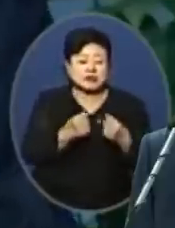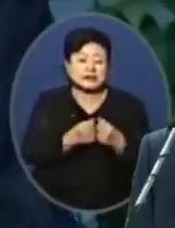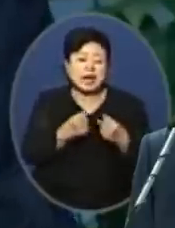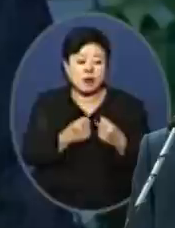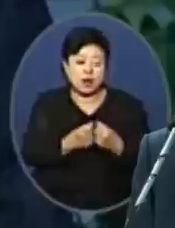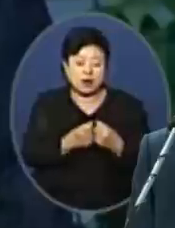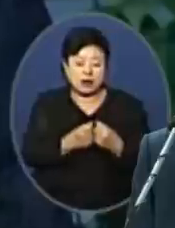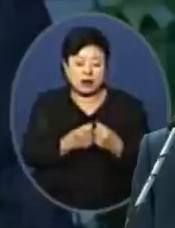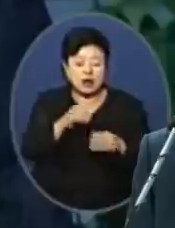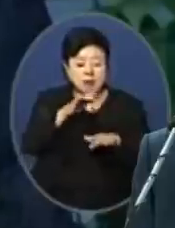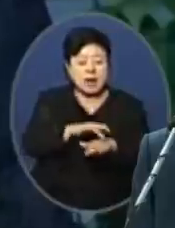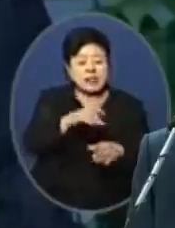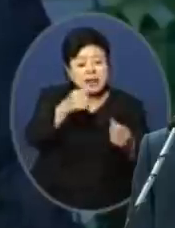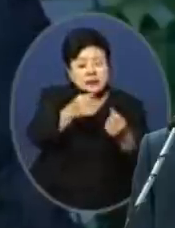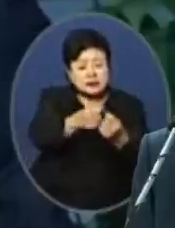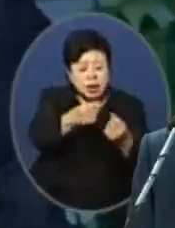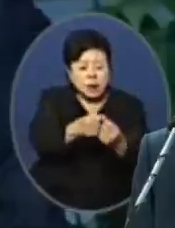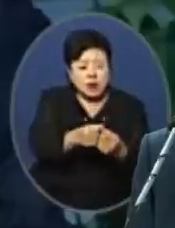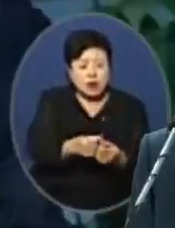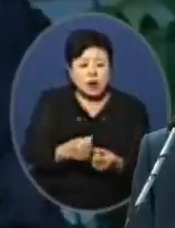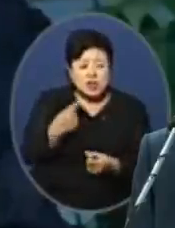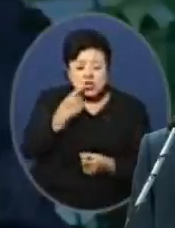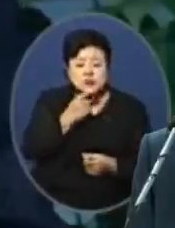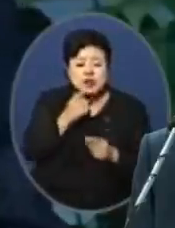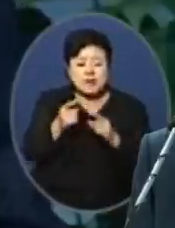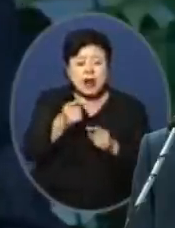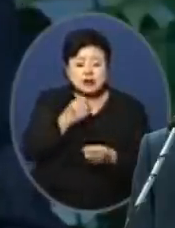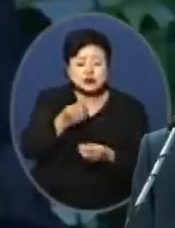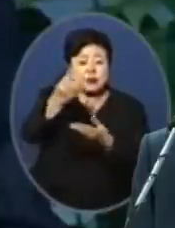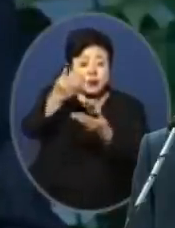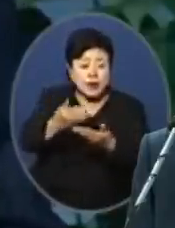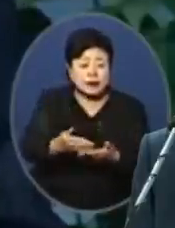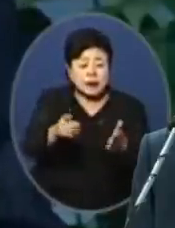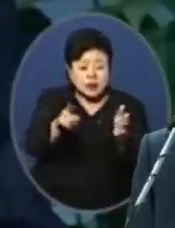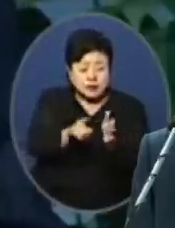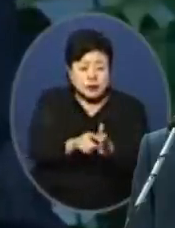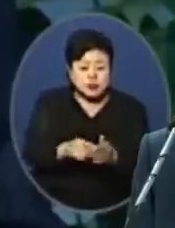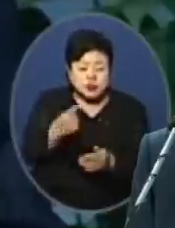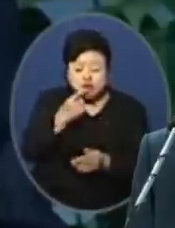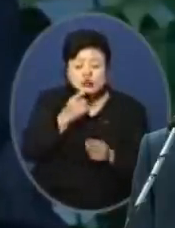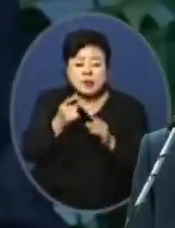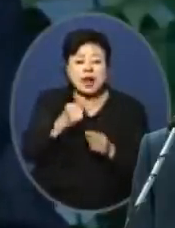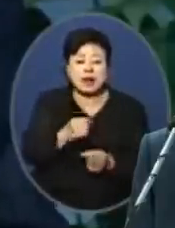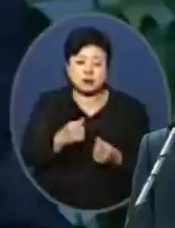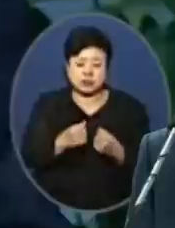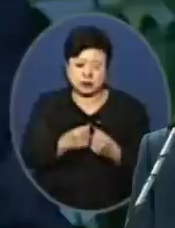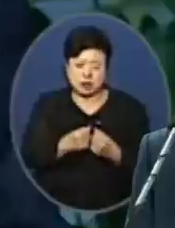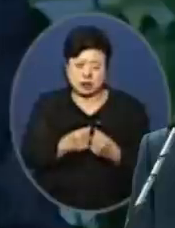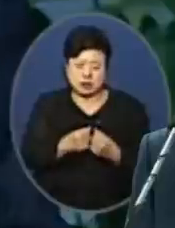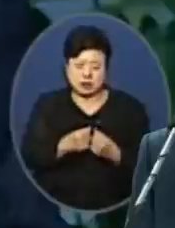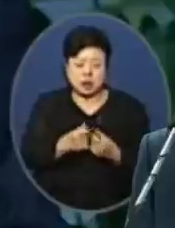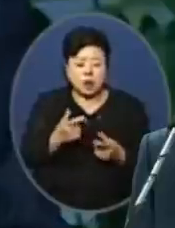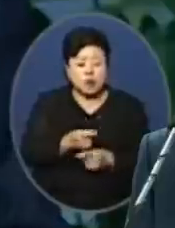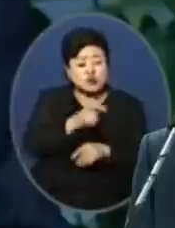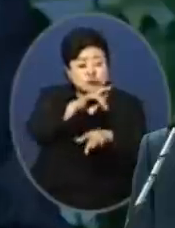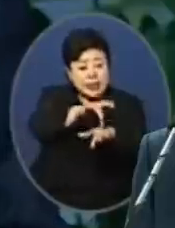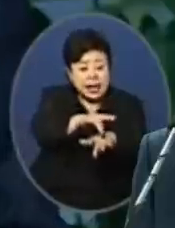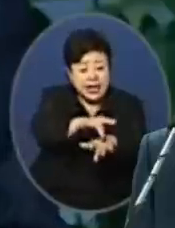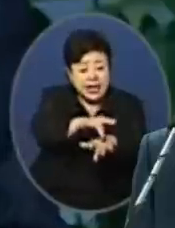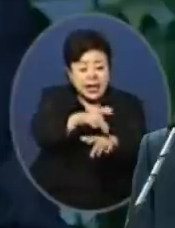것입니다. 마귀와 싸우는 것도 입술의 말로, 축복을 받는 믿음도 입술의 말로서 하는 것입니다. 원수